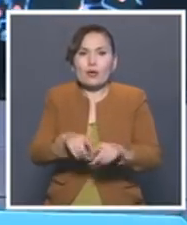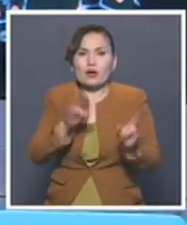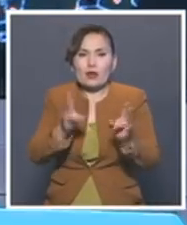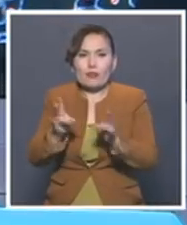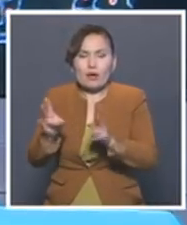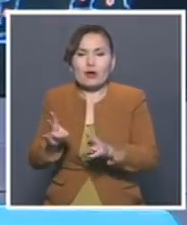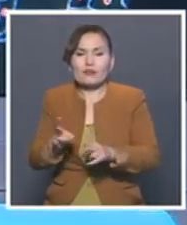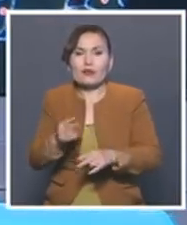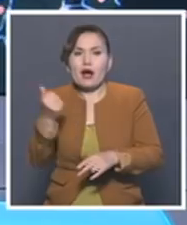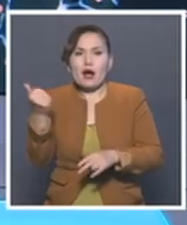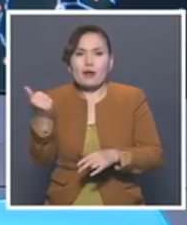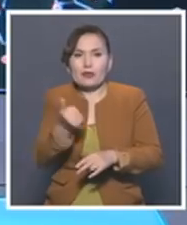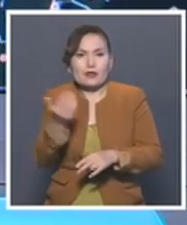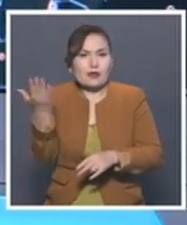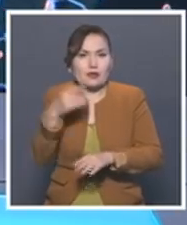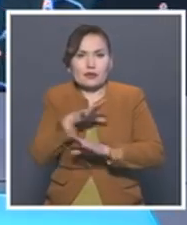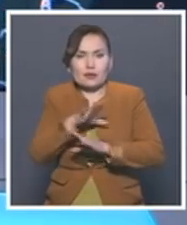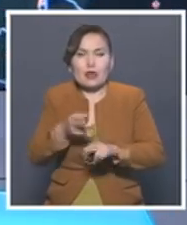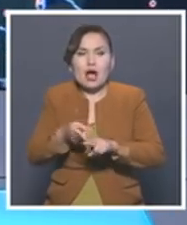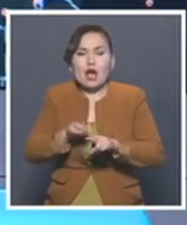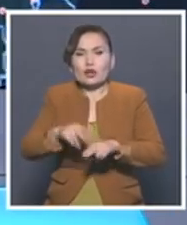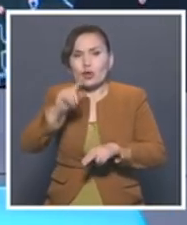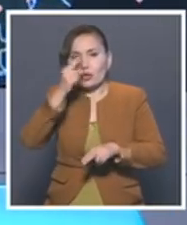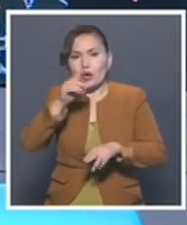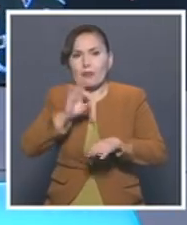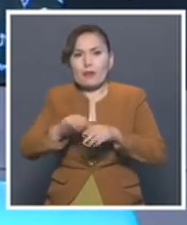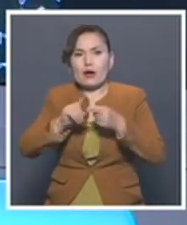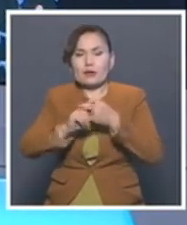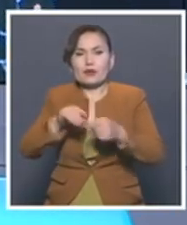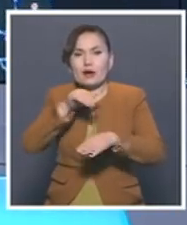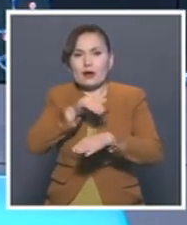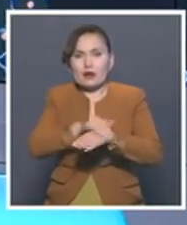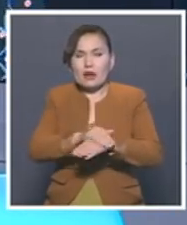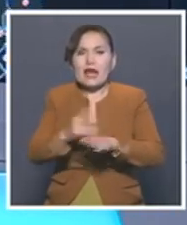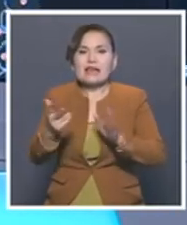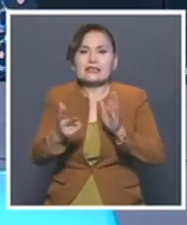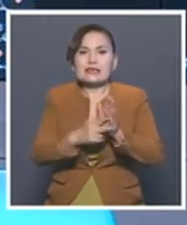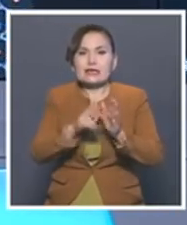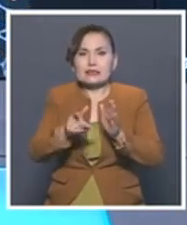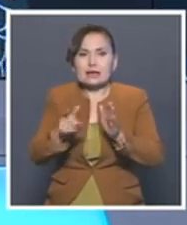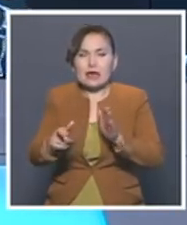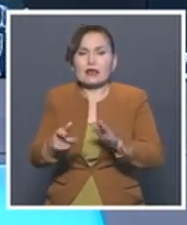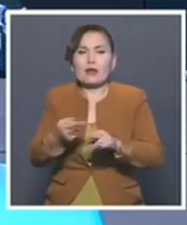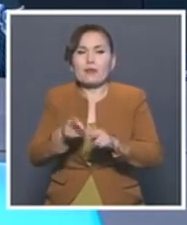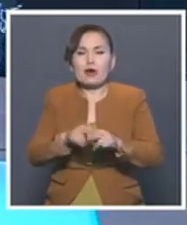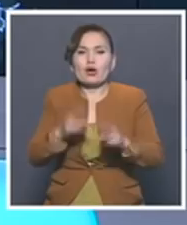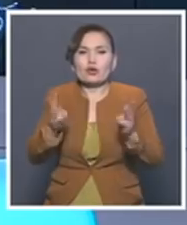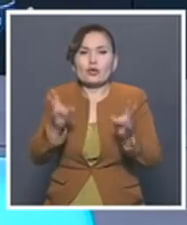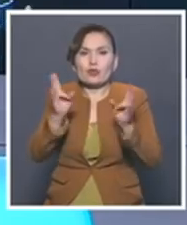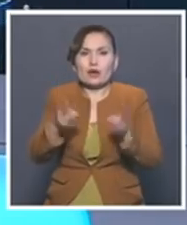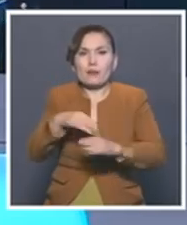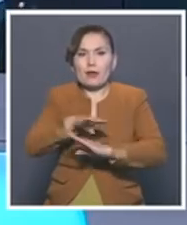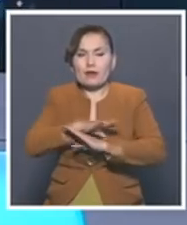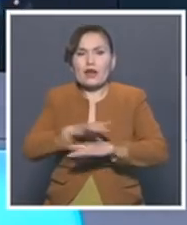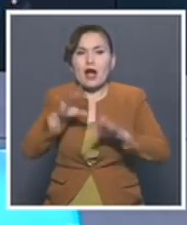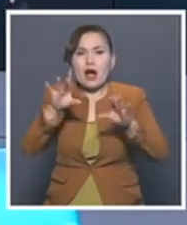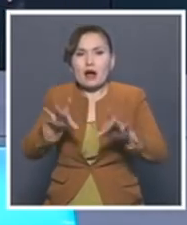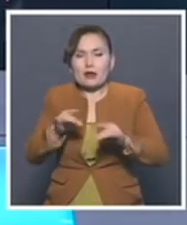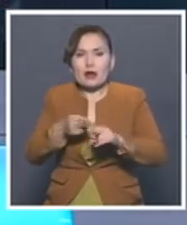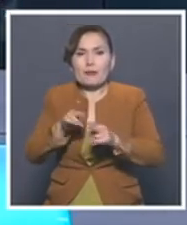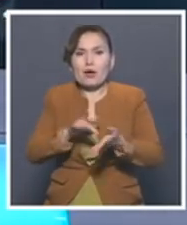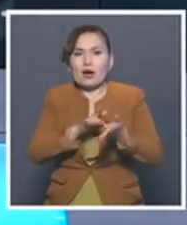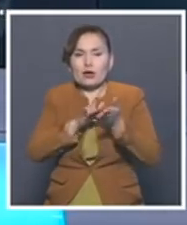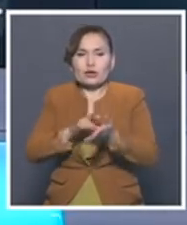соңғы апталарда байқалмаған еді. Ал Үндістанда коронавирустан ауырған 8 адам өрттен қаза тапса, Австралияда